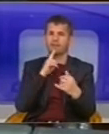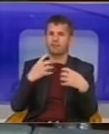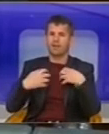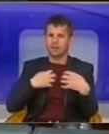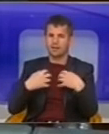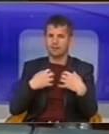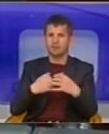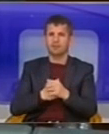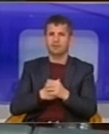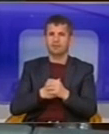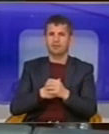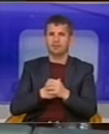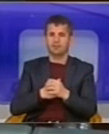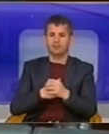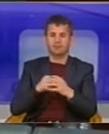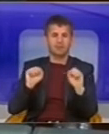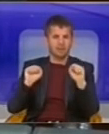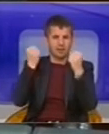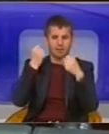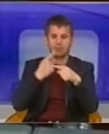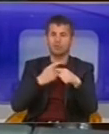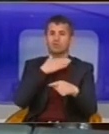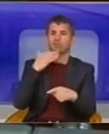janë në grevë. Shumë